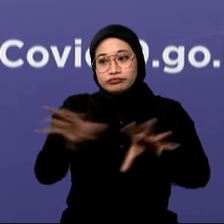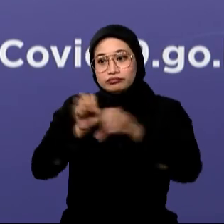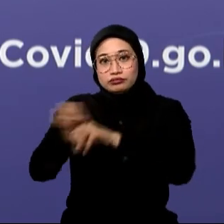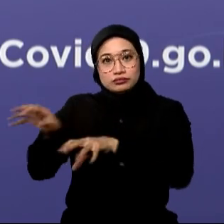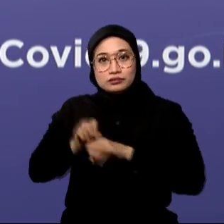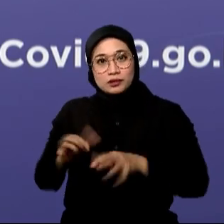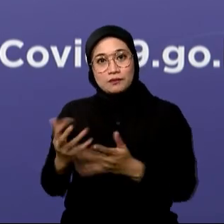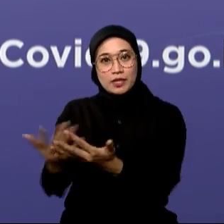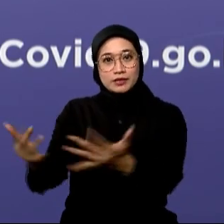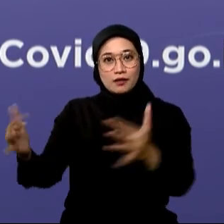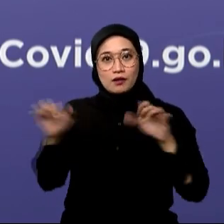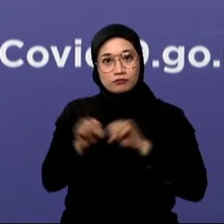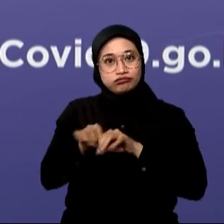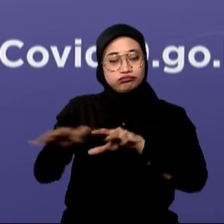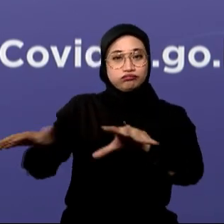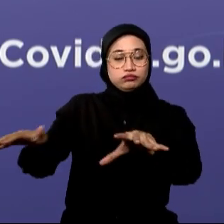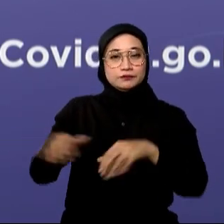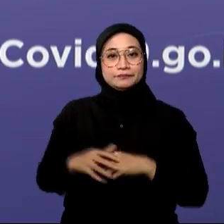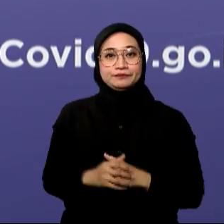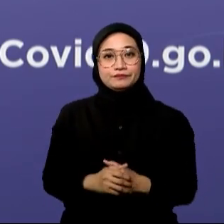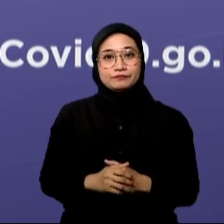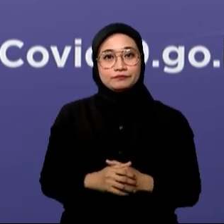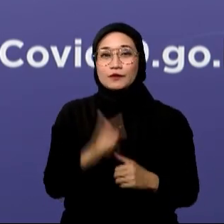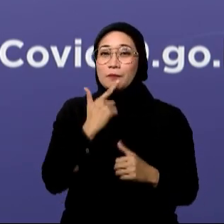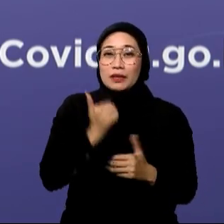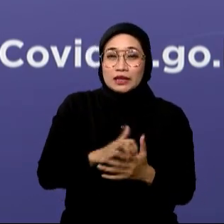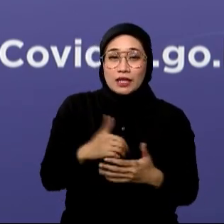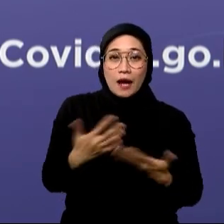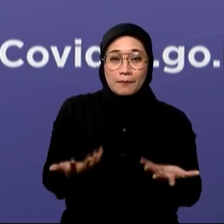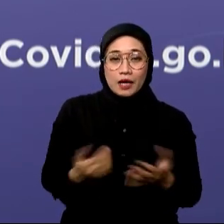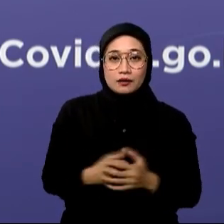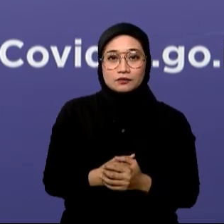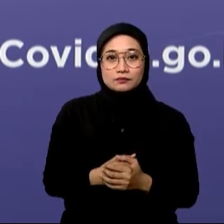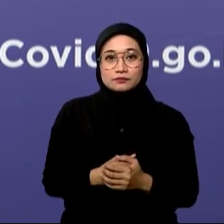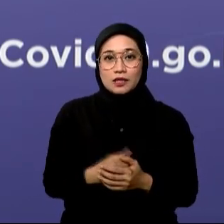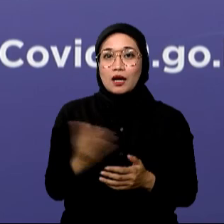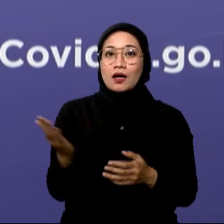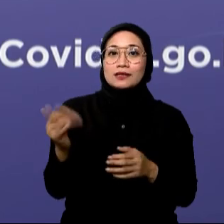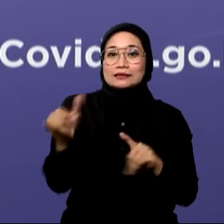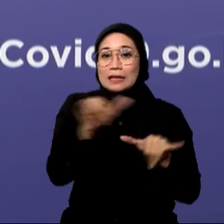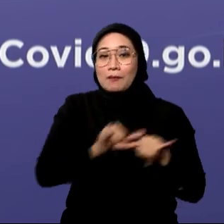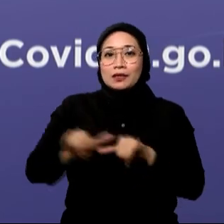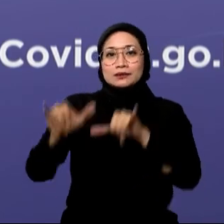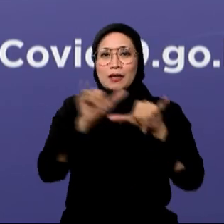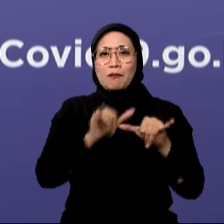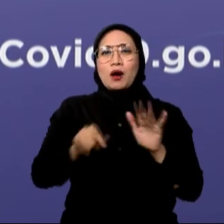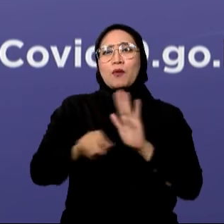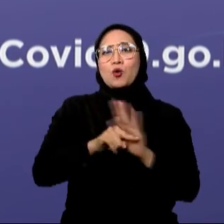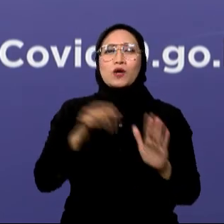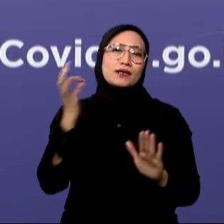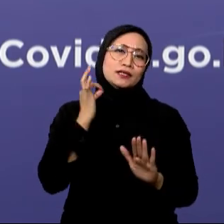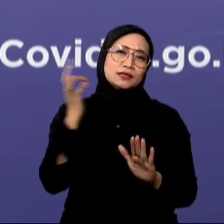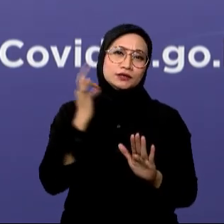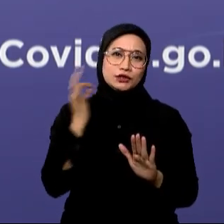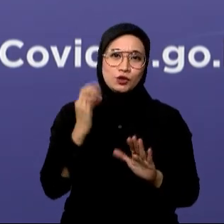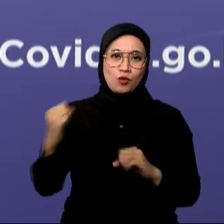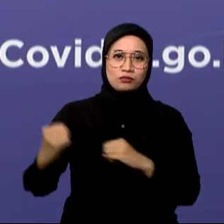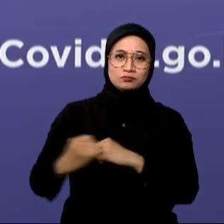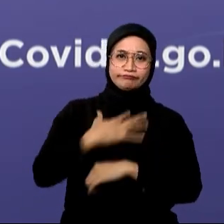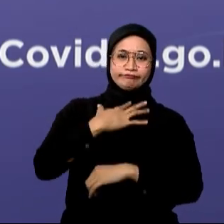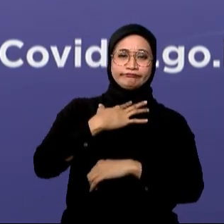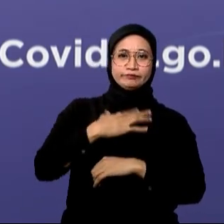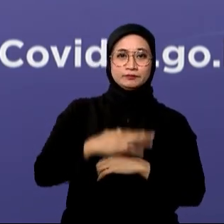yang penting lagi adalah, mari bersama-sama kita kurangi resiko untuk tertular.